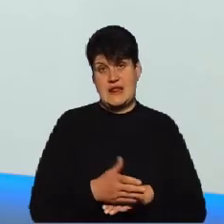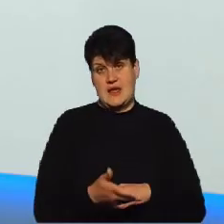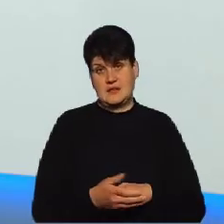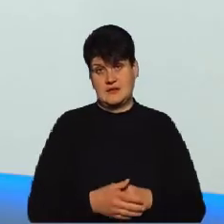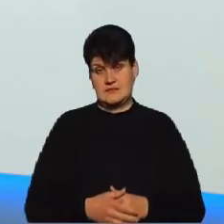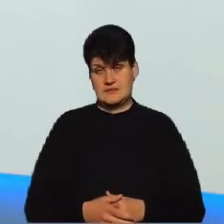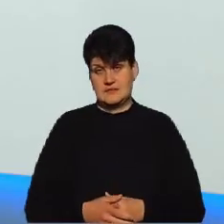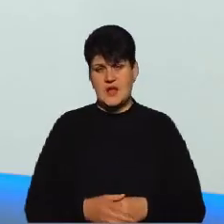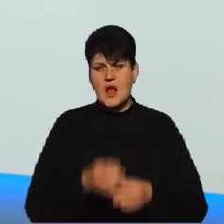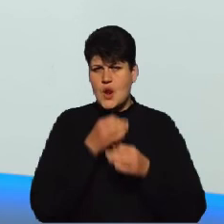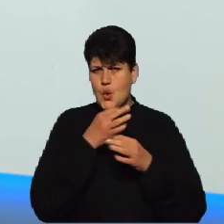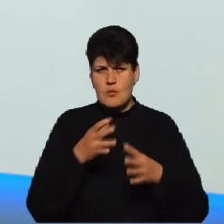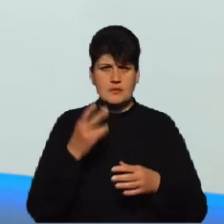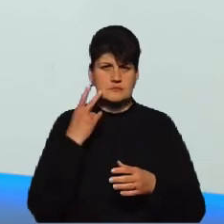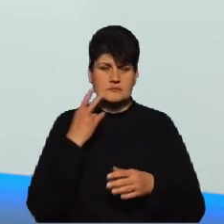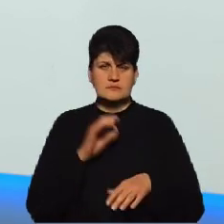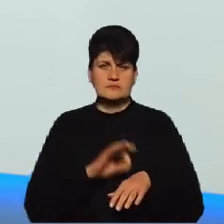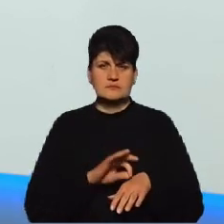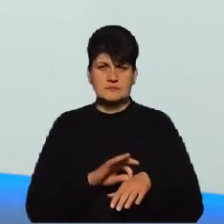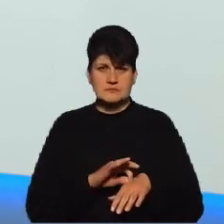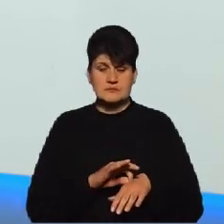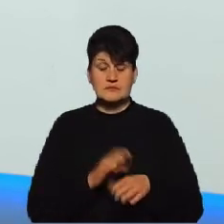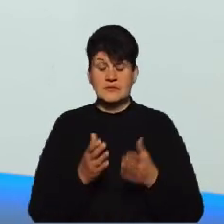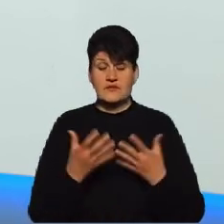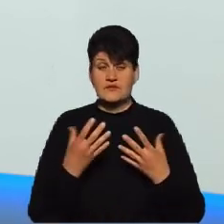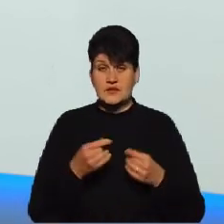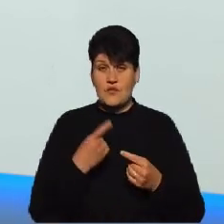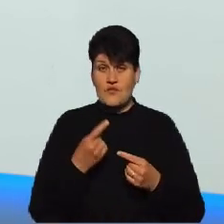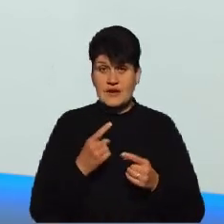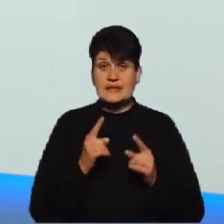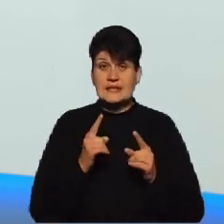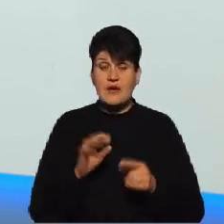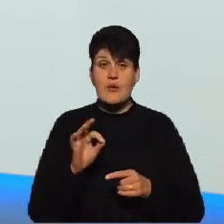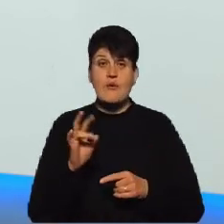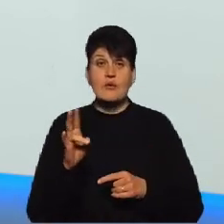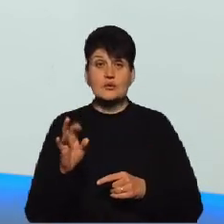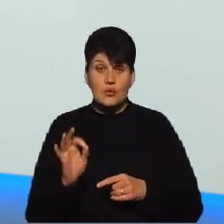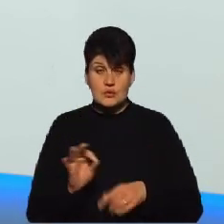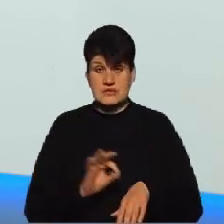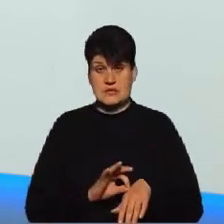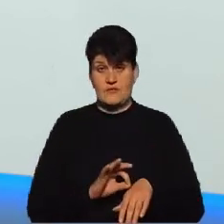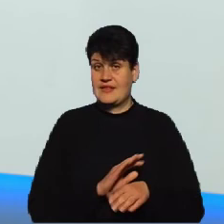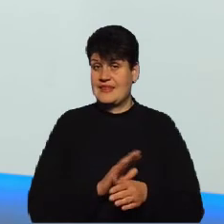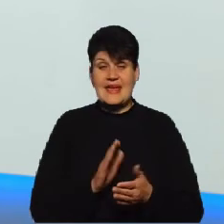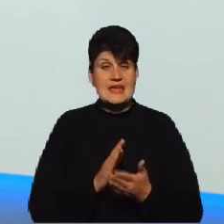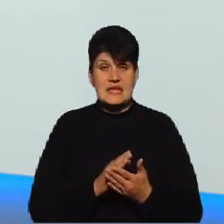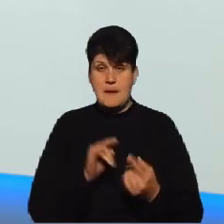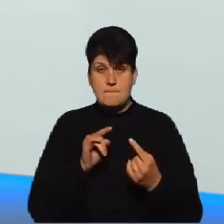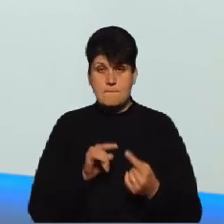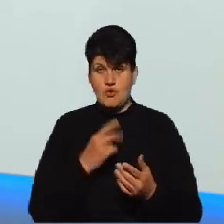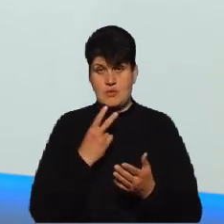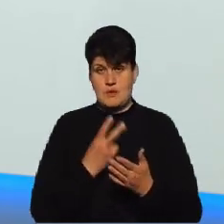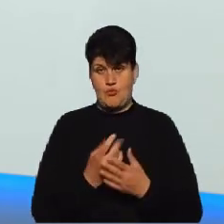Люба хронічна патологія, як я вже казав, навіть онкозахворювання не є протипоказом до